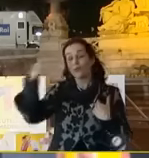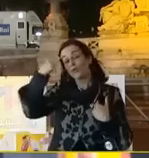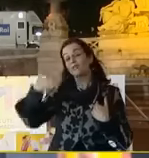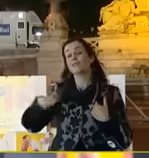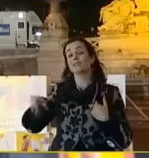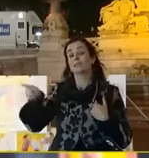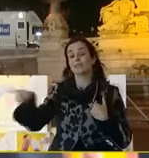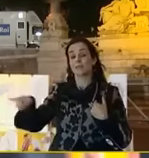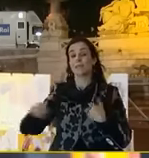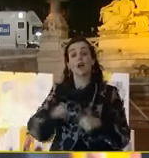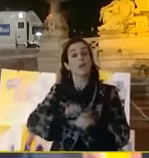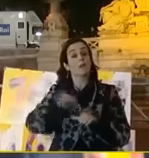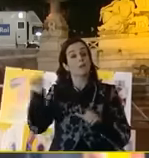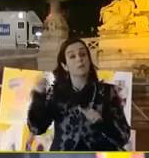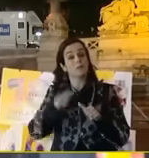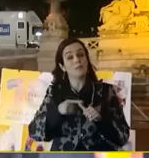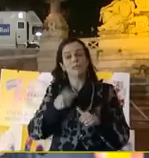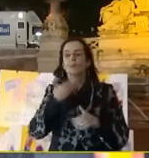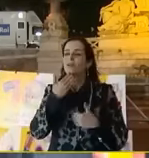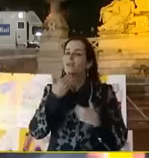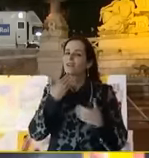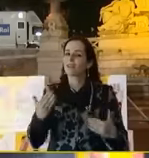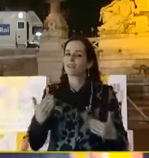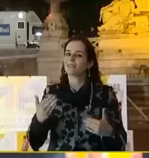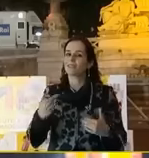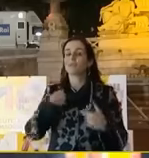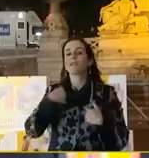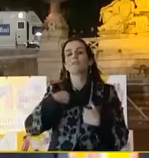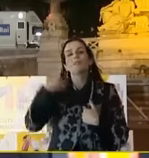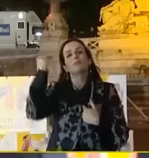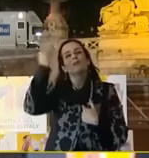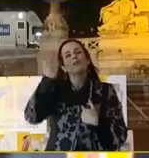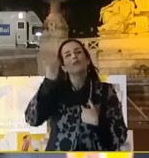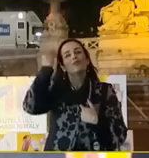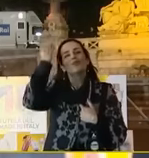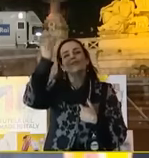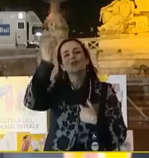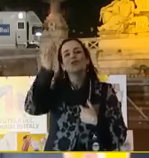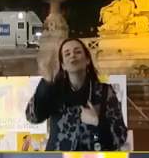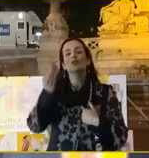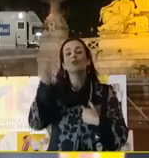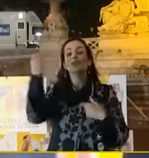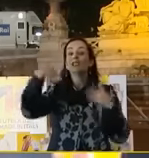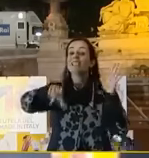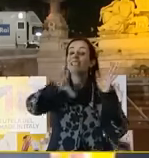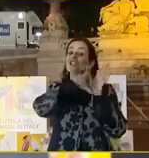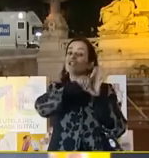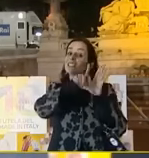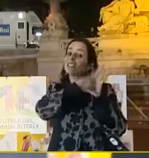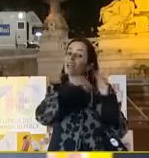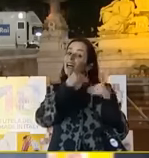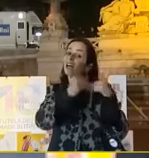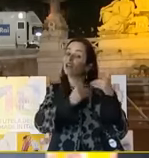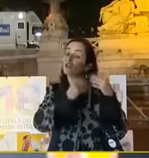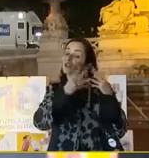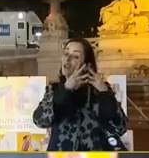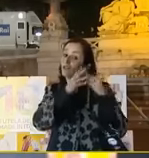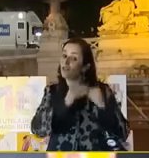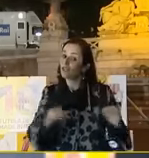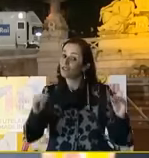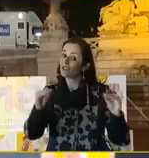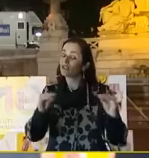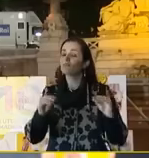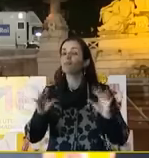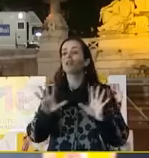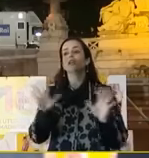Innanzitutto vi ringrazio, perché per me è un sogno essere riuscito a fare questa legislatura, ce l'ho messa tutta, non mi